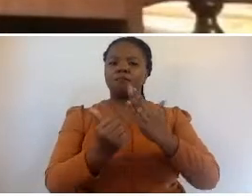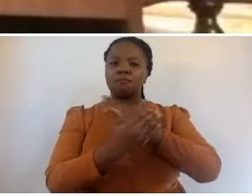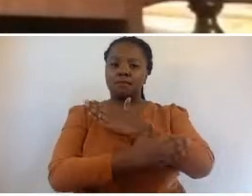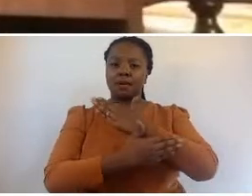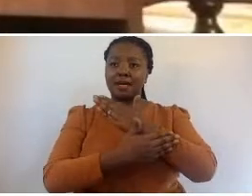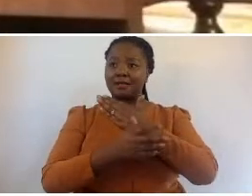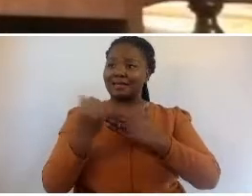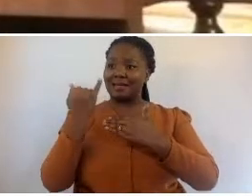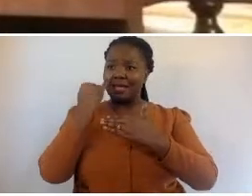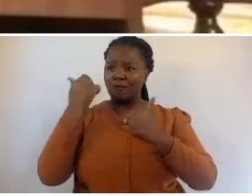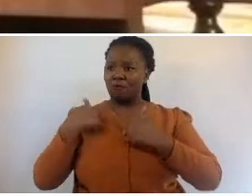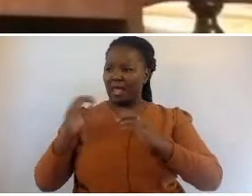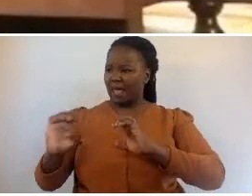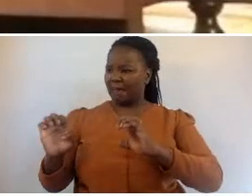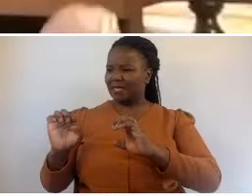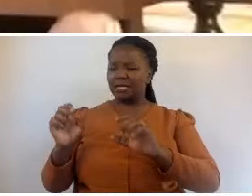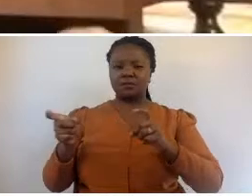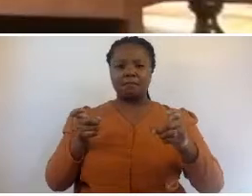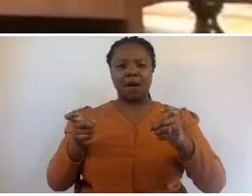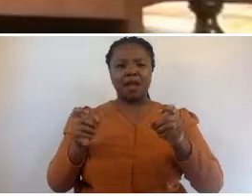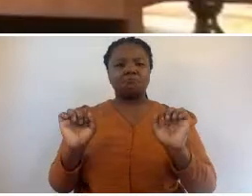l'éducation dans la situation d'urgence.